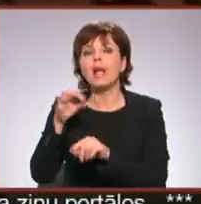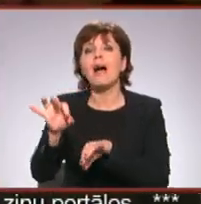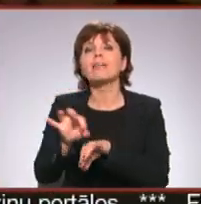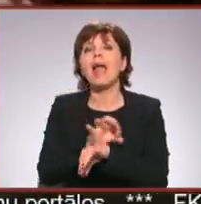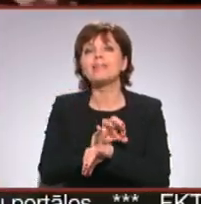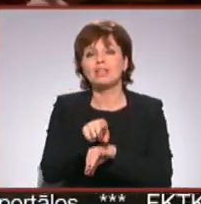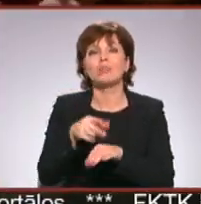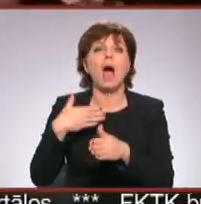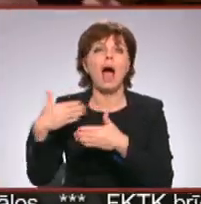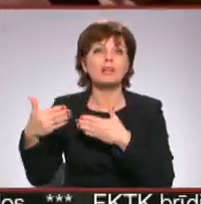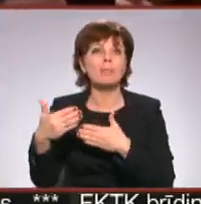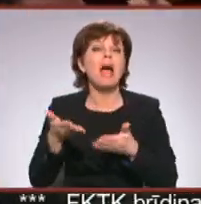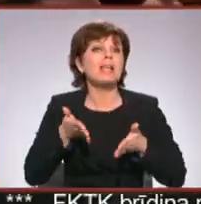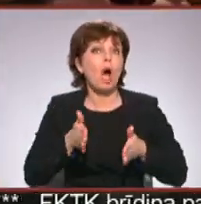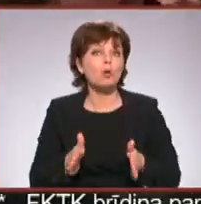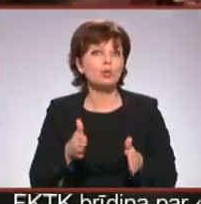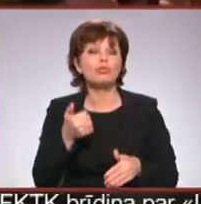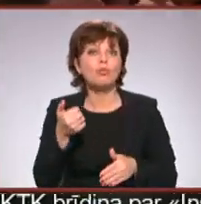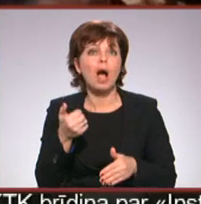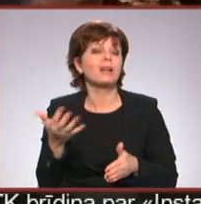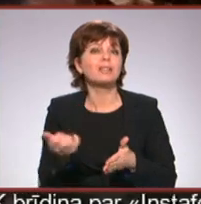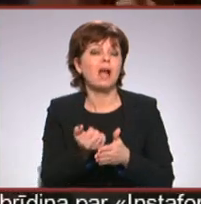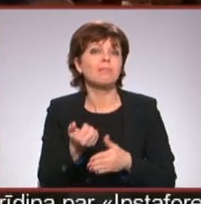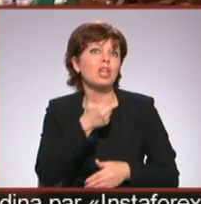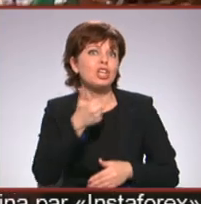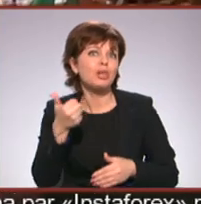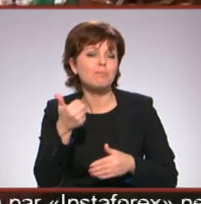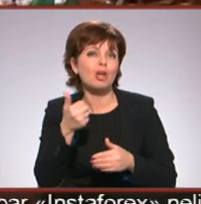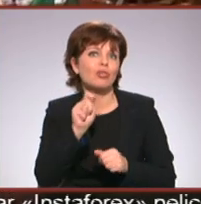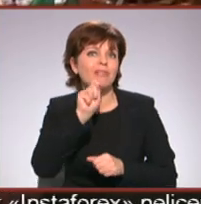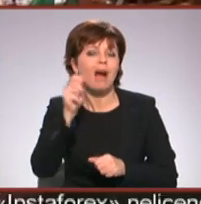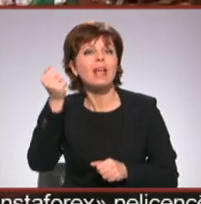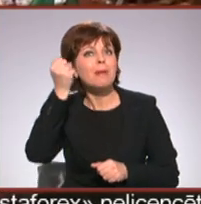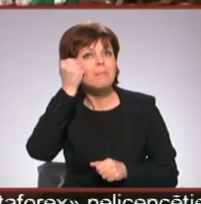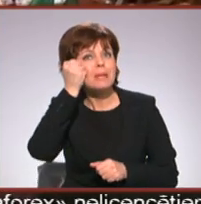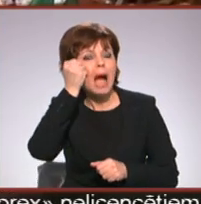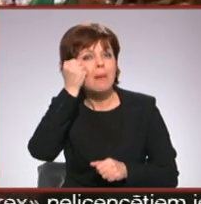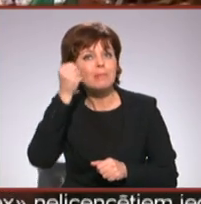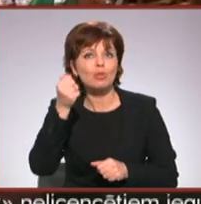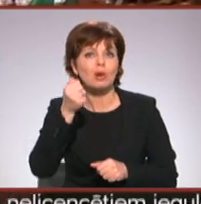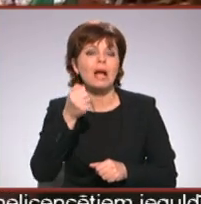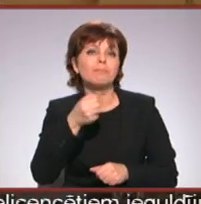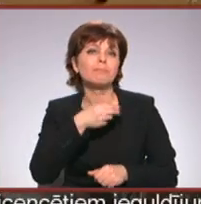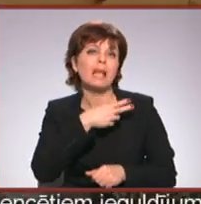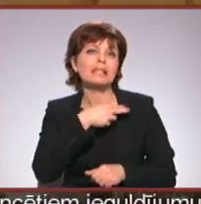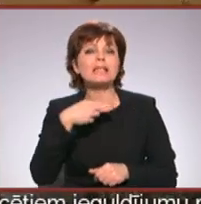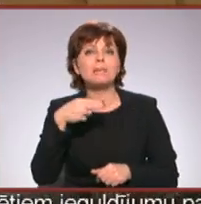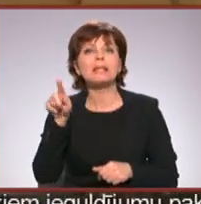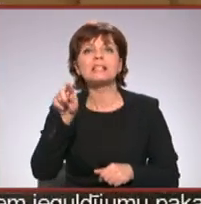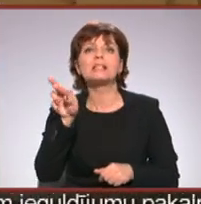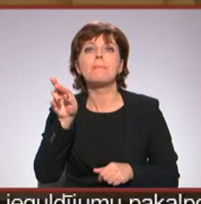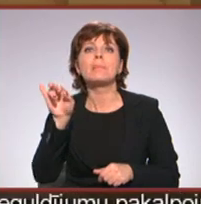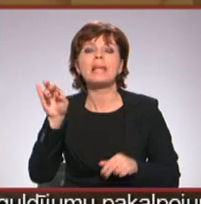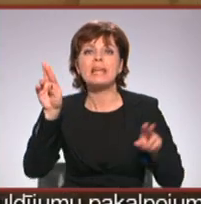attiecības. Šogad jaundzimušie pirmoreiz saņem īpašu dāvanu piemiņas zīmes sprīdīti, kas allaž atgādinās, ka sprīdītim